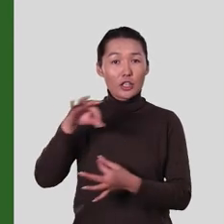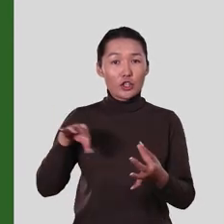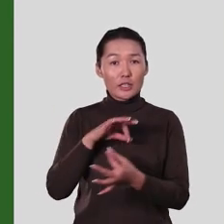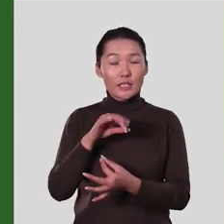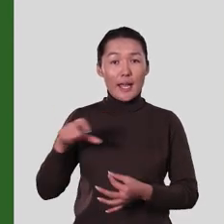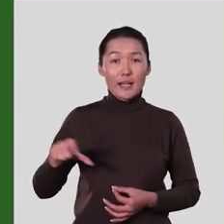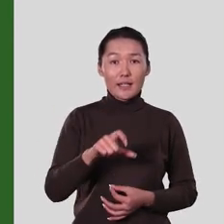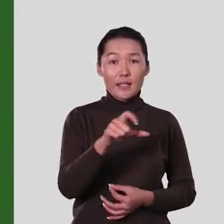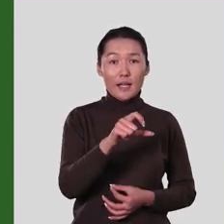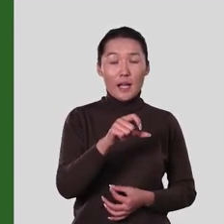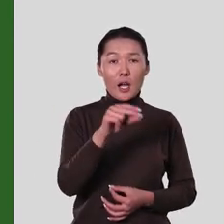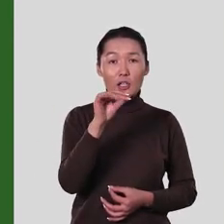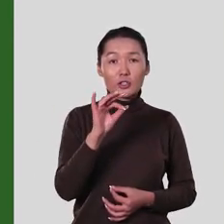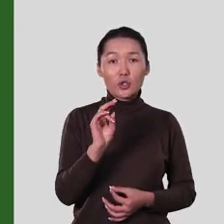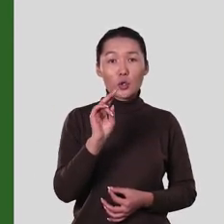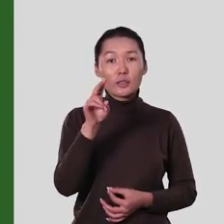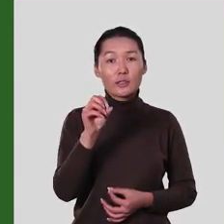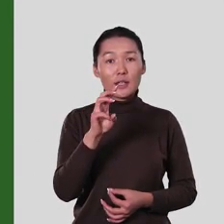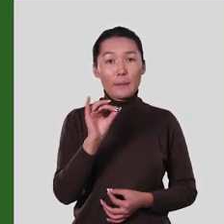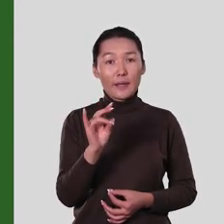Лишняя река Чонкимин.